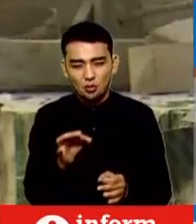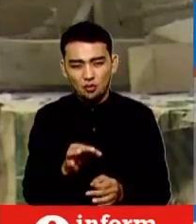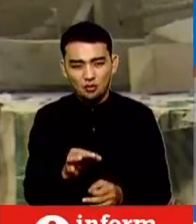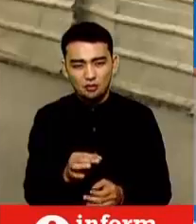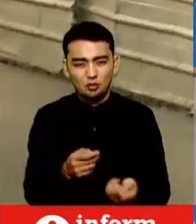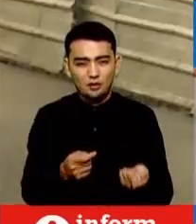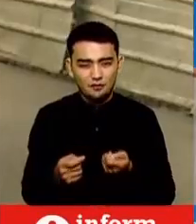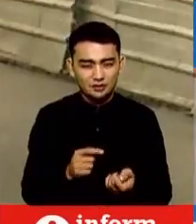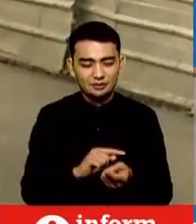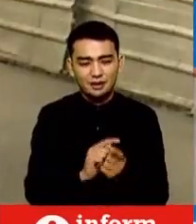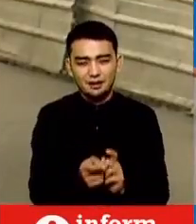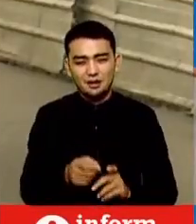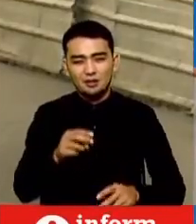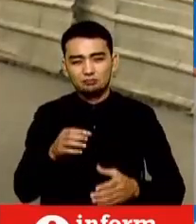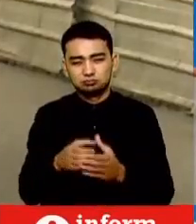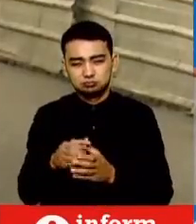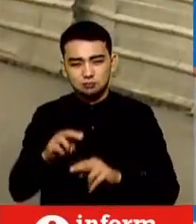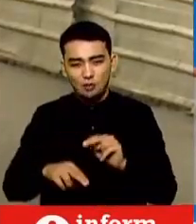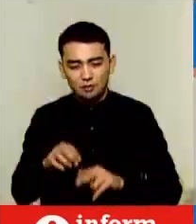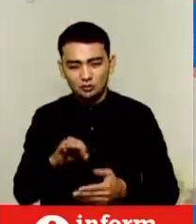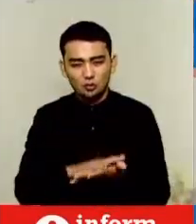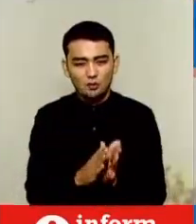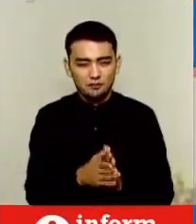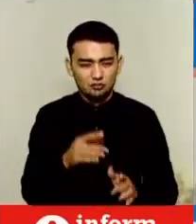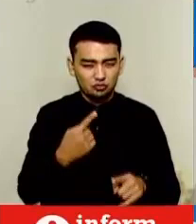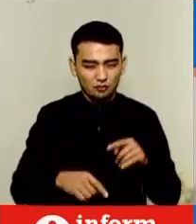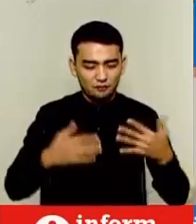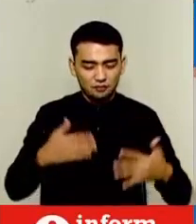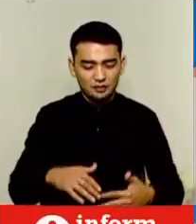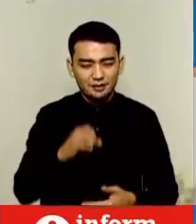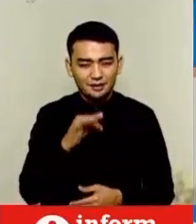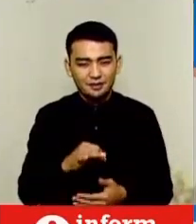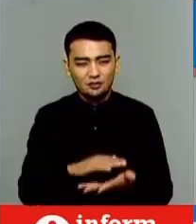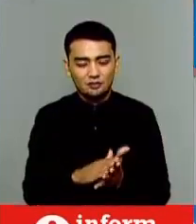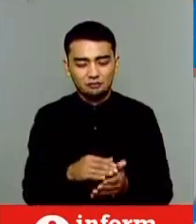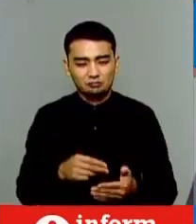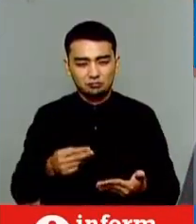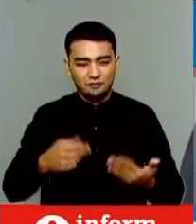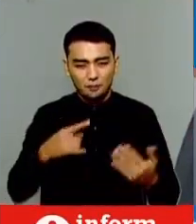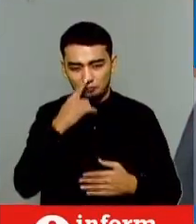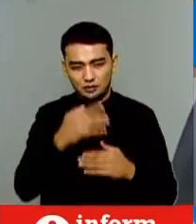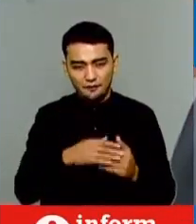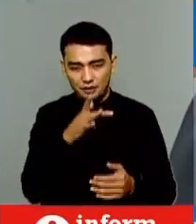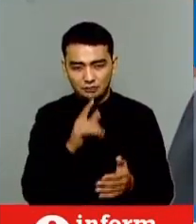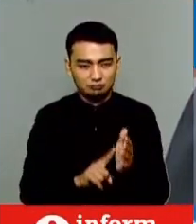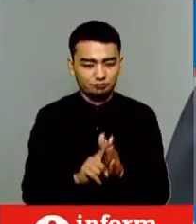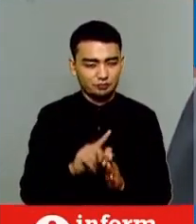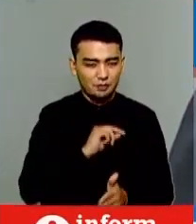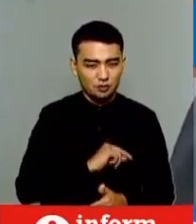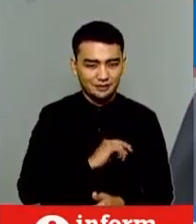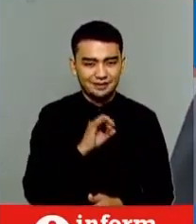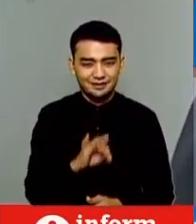смене строительной компании. Заключен договор с компанией «Праймстрой», которая в ближайшее время приступит